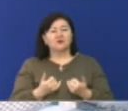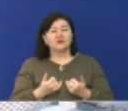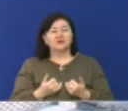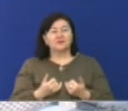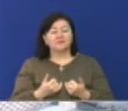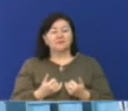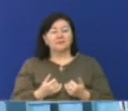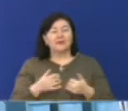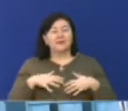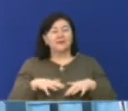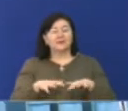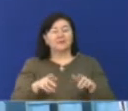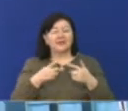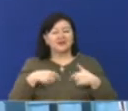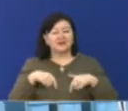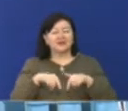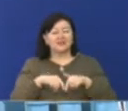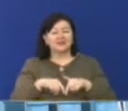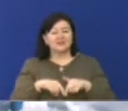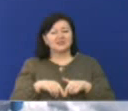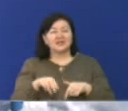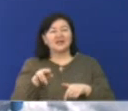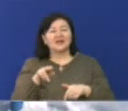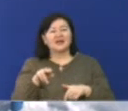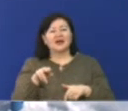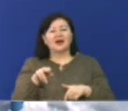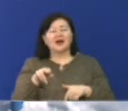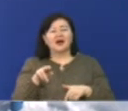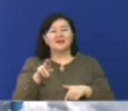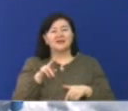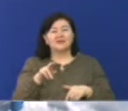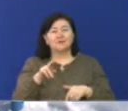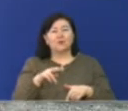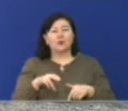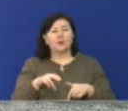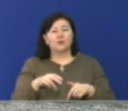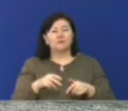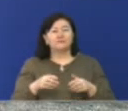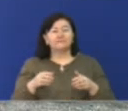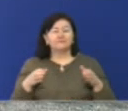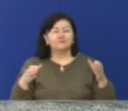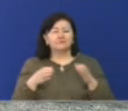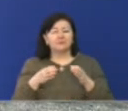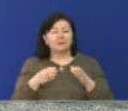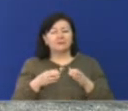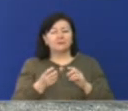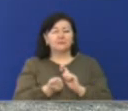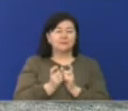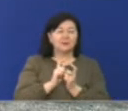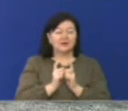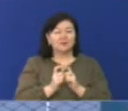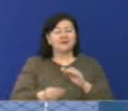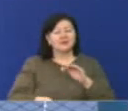УВ-156/14. Мероприятие организовали представители департамента Агентства Республики Казахстан по противодействию коррупции по Восточно-Казахстанской области